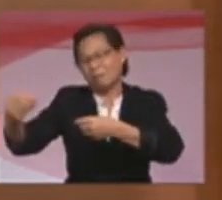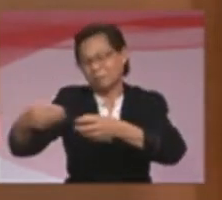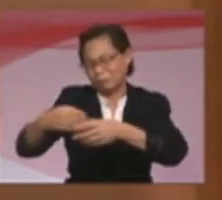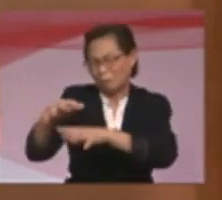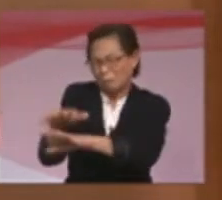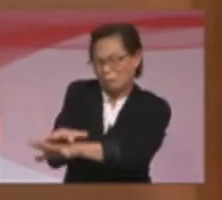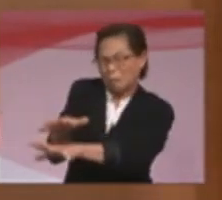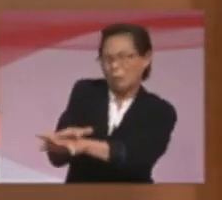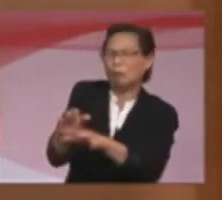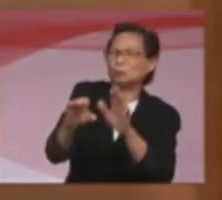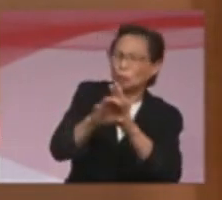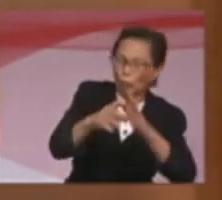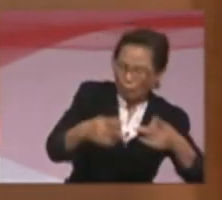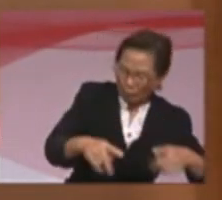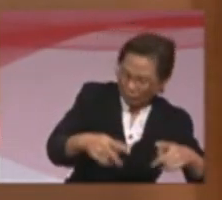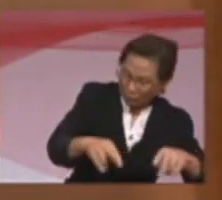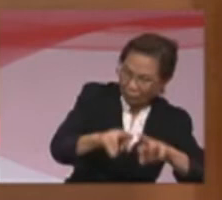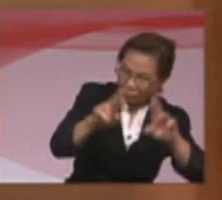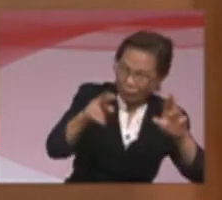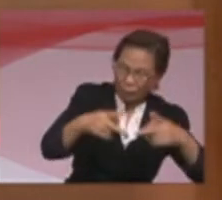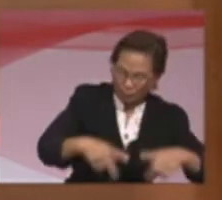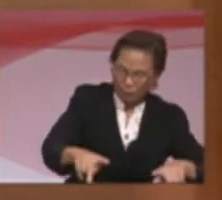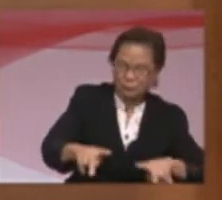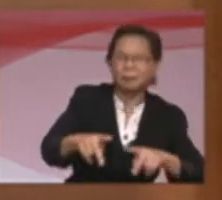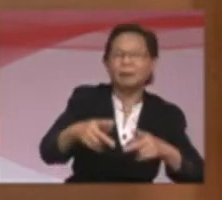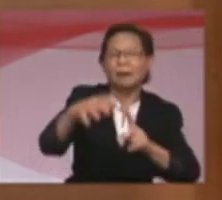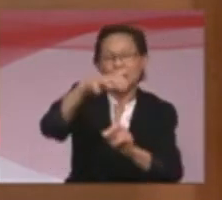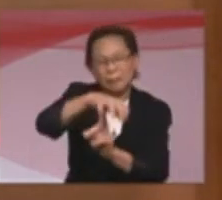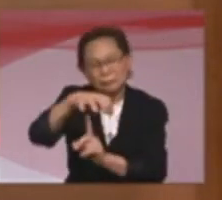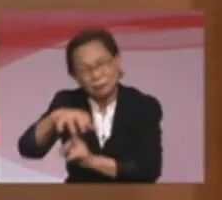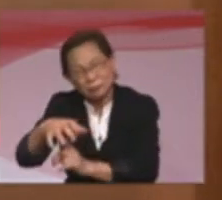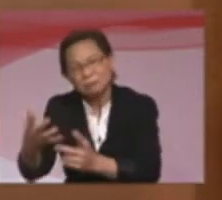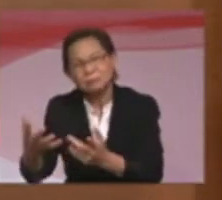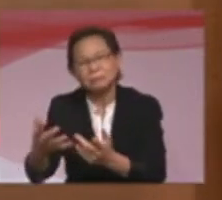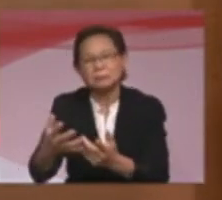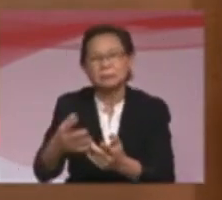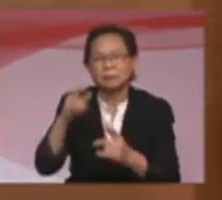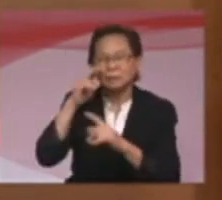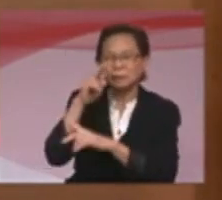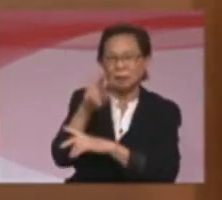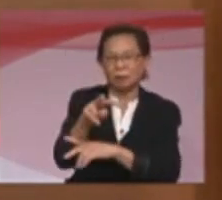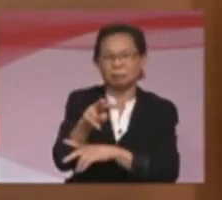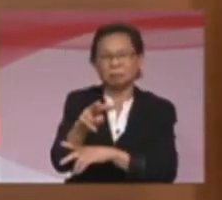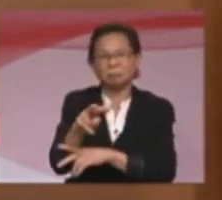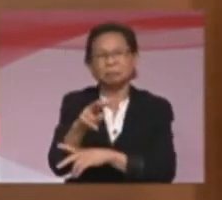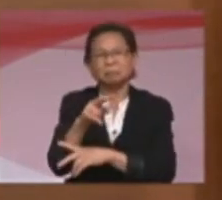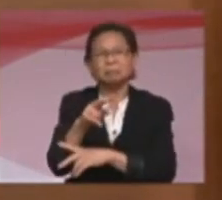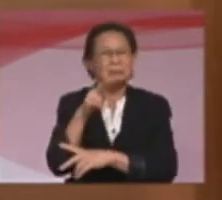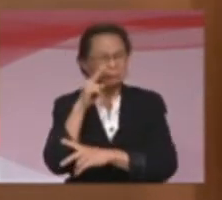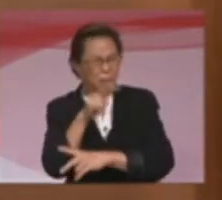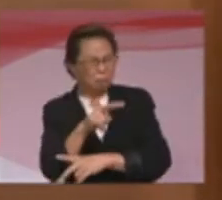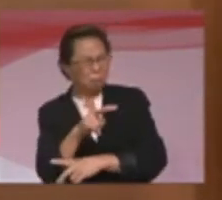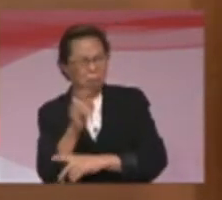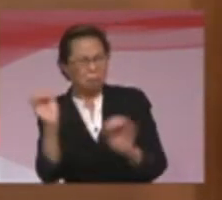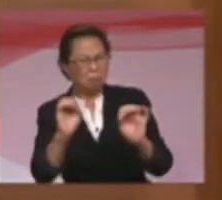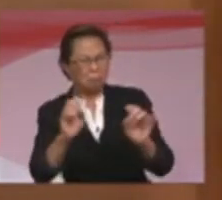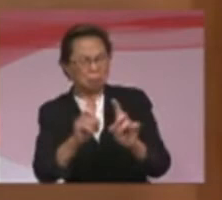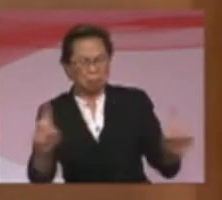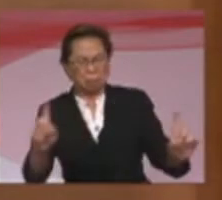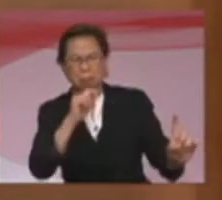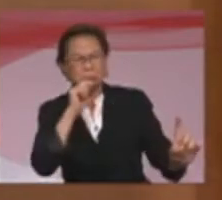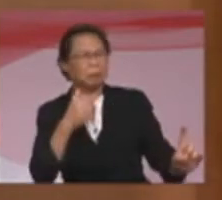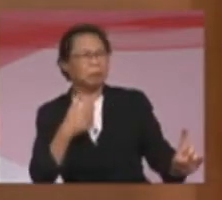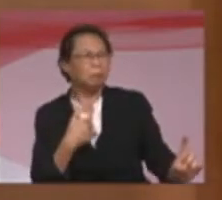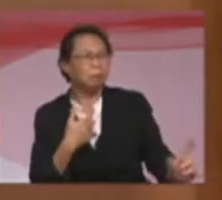bersesak-sesak seperti di pasar tani, ya, dan sebagainya yang dilihat tidak ada penjarakan sosial